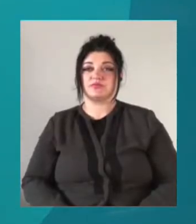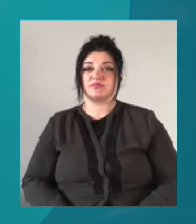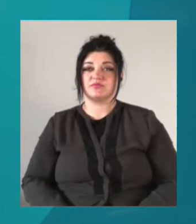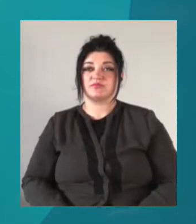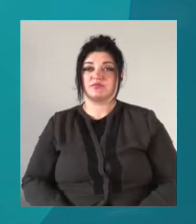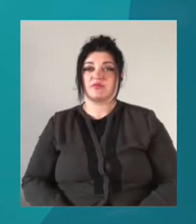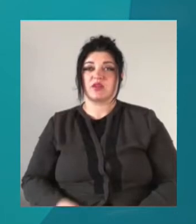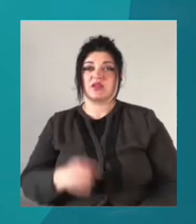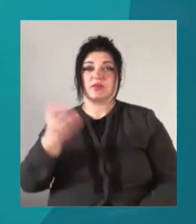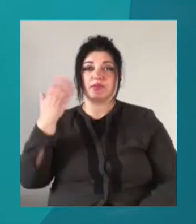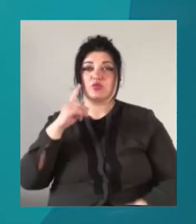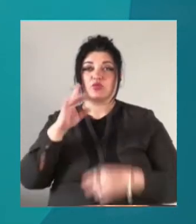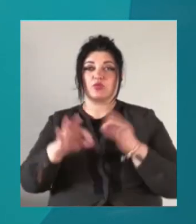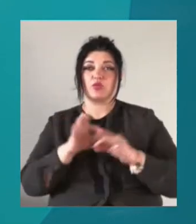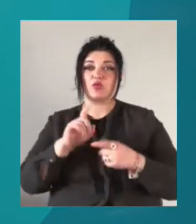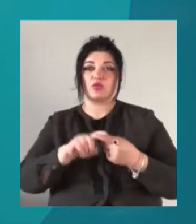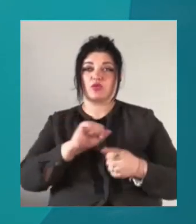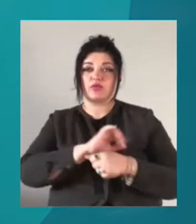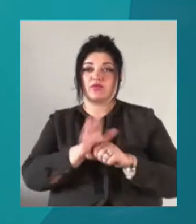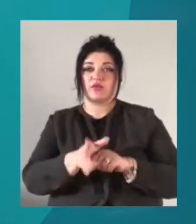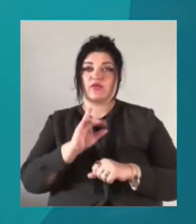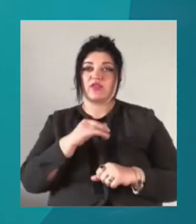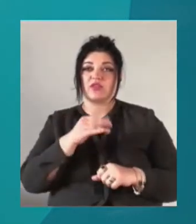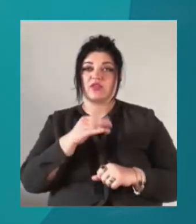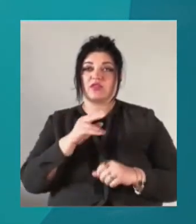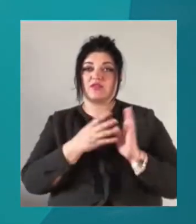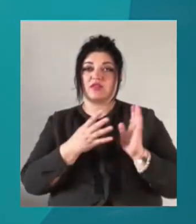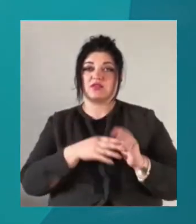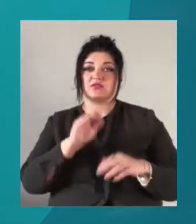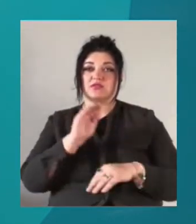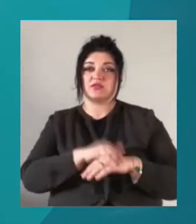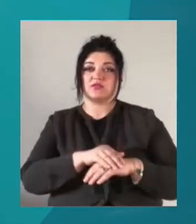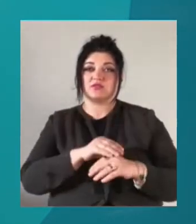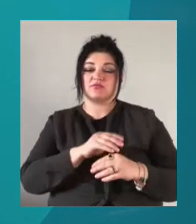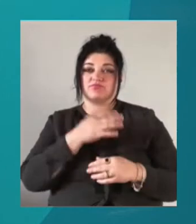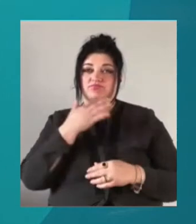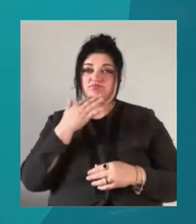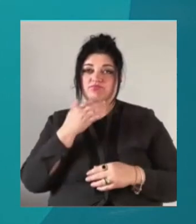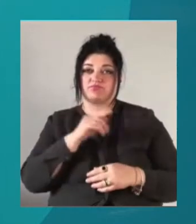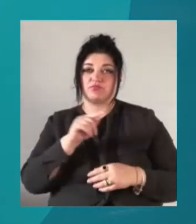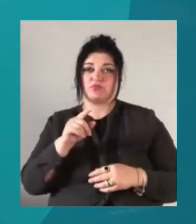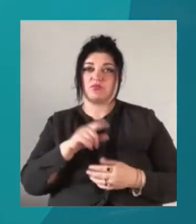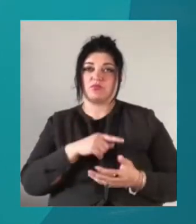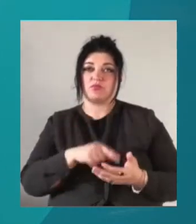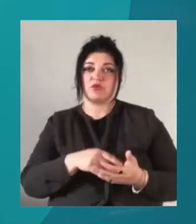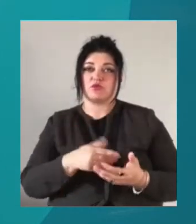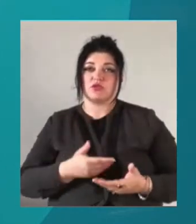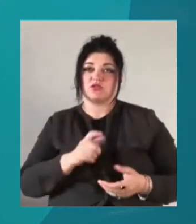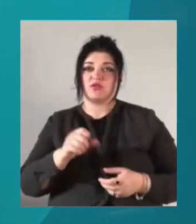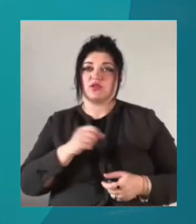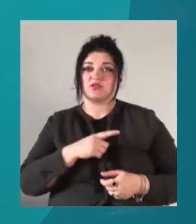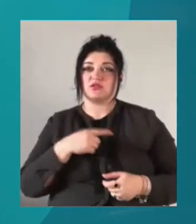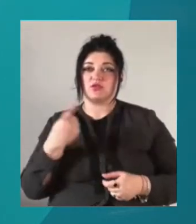За минулу добу коронавірус COVID-19 діагностували у 17 мешканців Одеської області. Про це заявив очільник